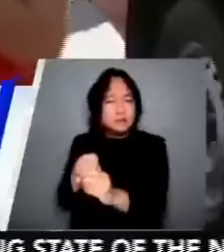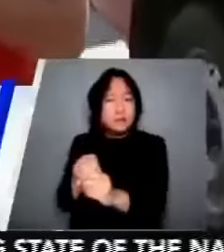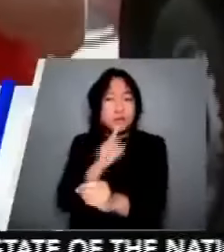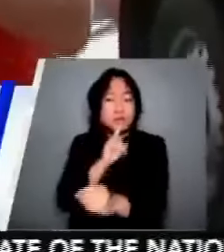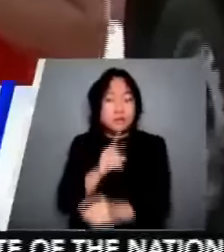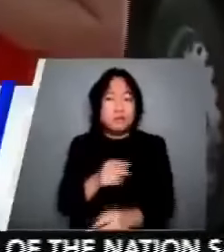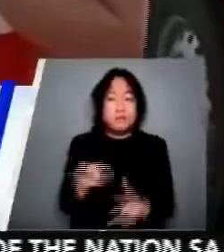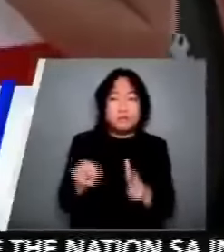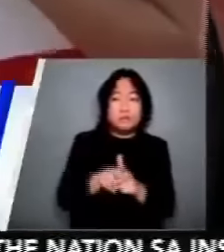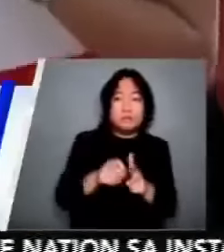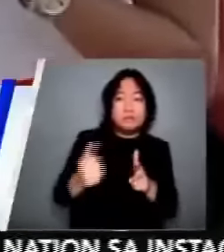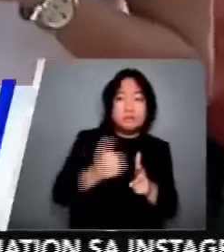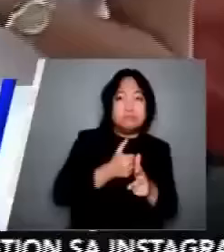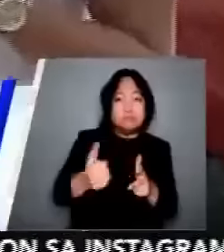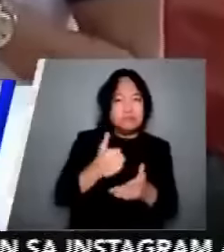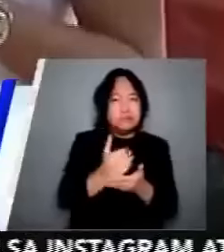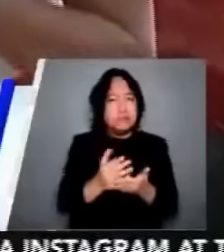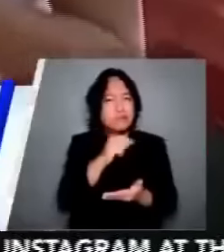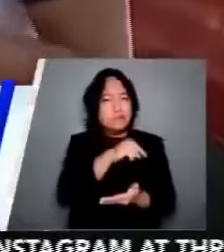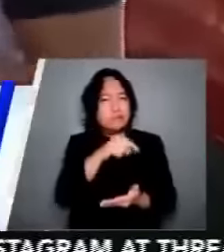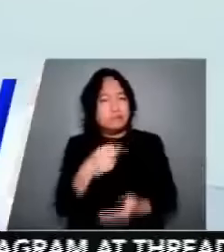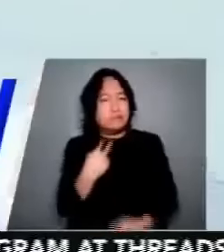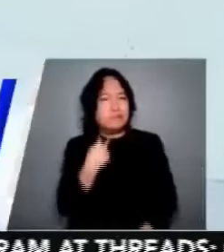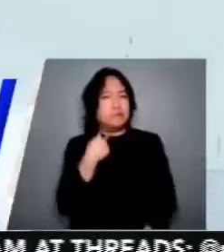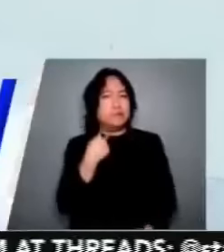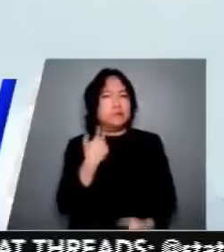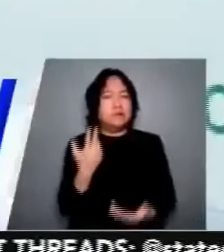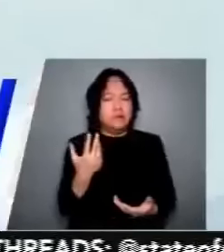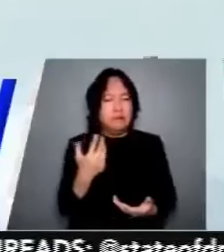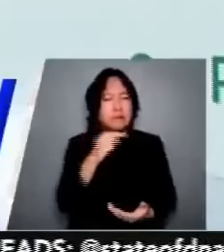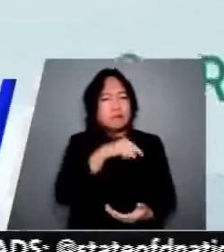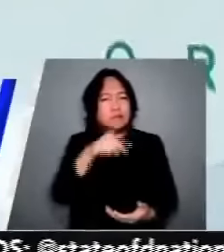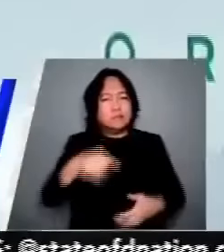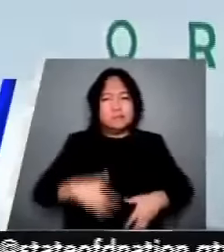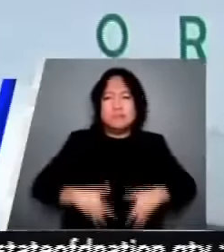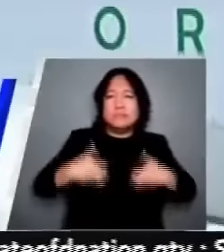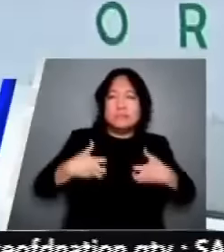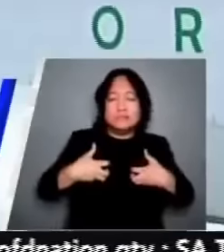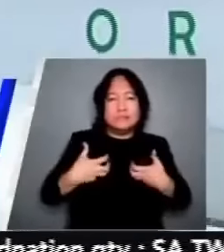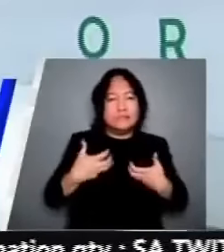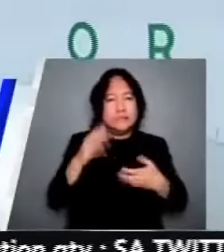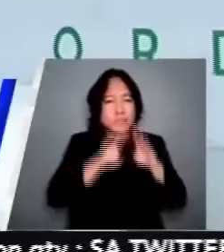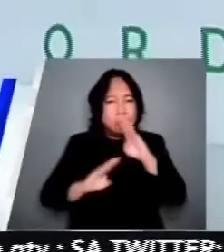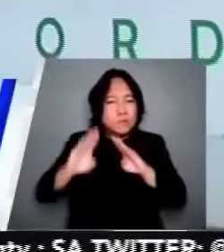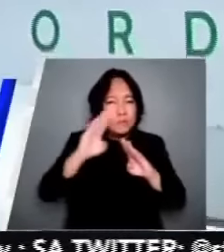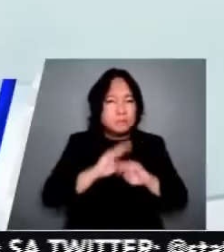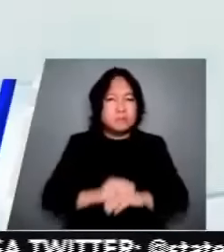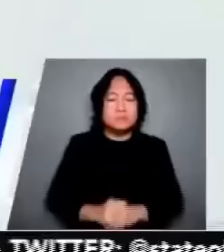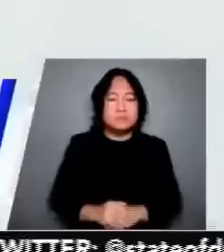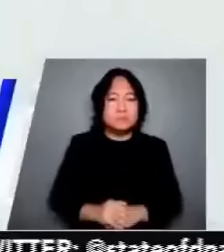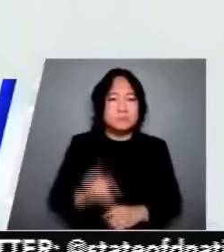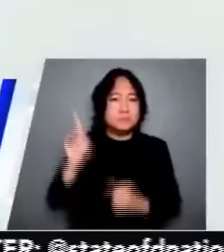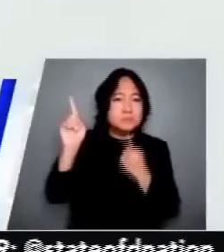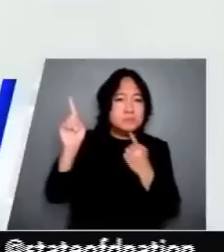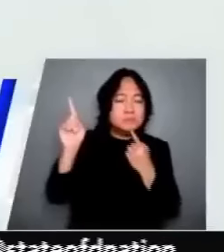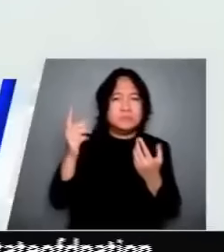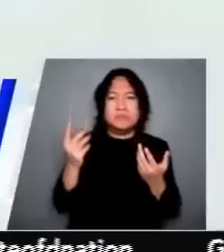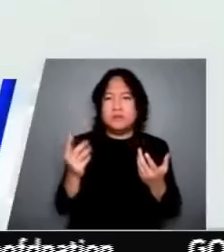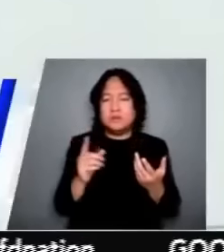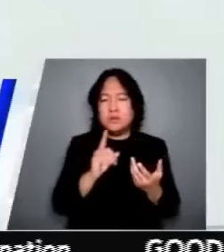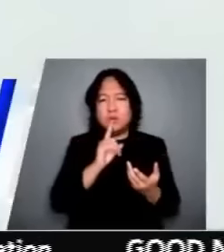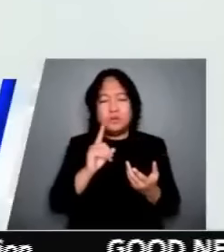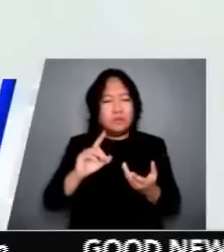Avenue, yung ilan sa kanila ay hindi na naiwasan na magalit. Tandaan niya, para sa inyo rito pinaglaban namin. Laki pinsala po.